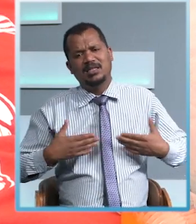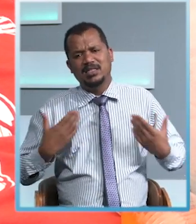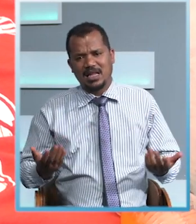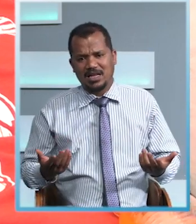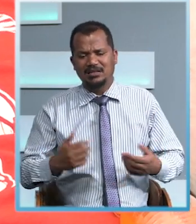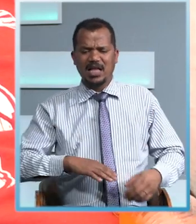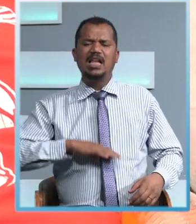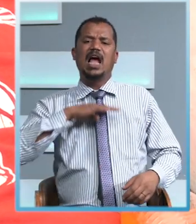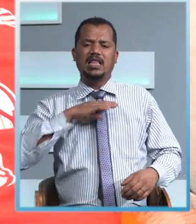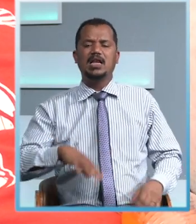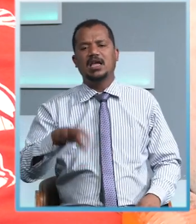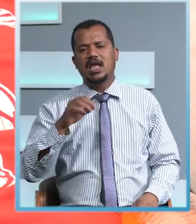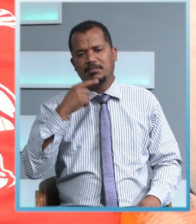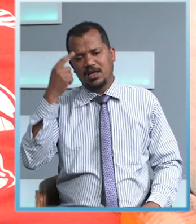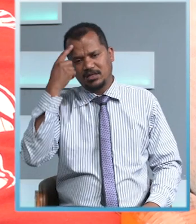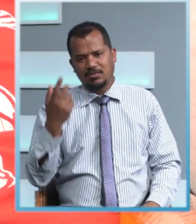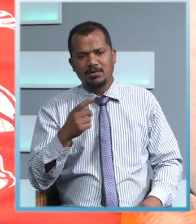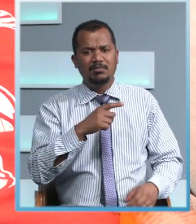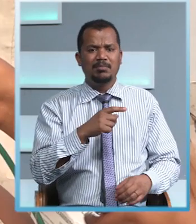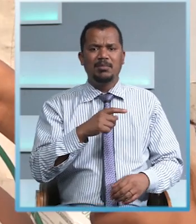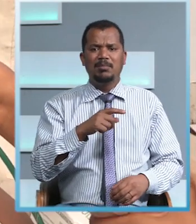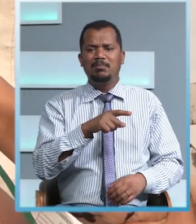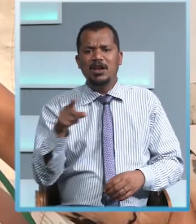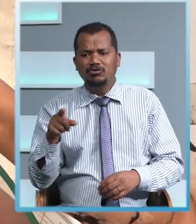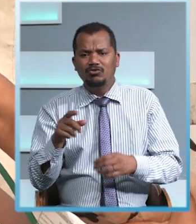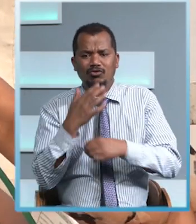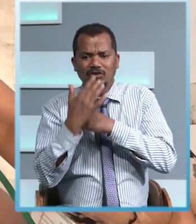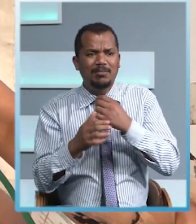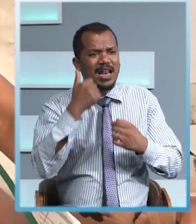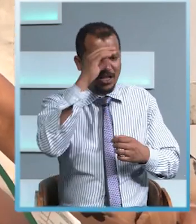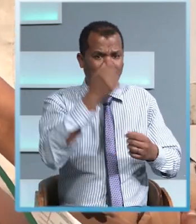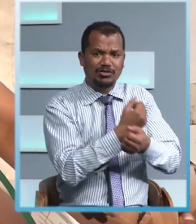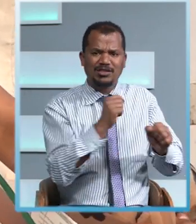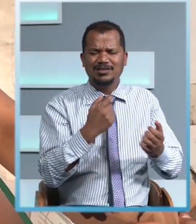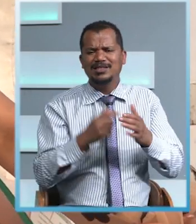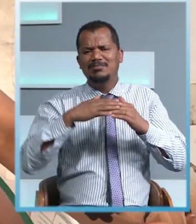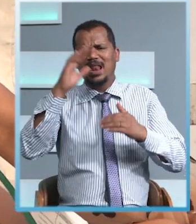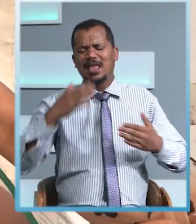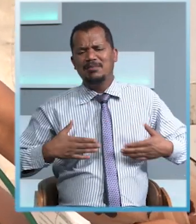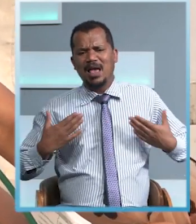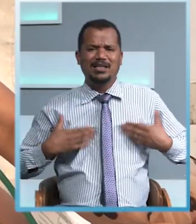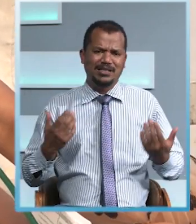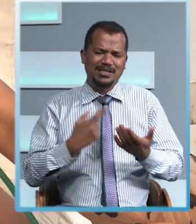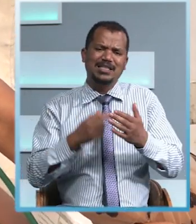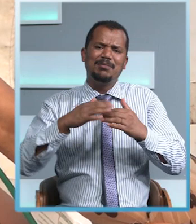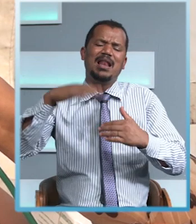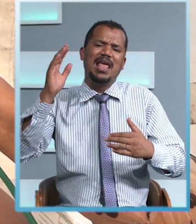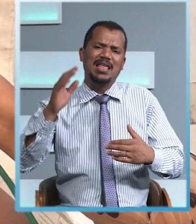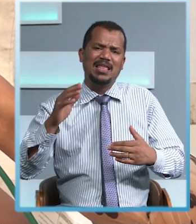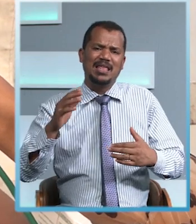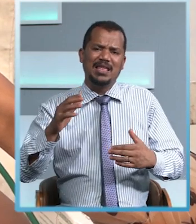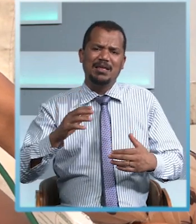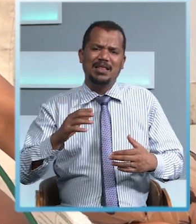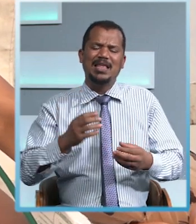በጣም ደስተኛና እርካታ እናገኛለን ነው ያስባለሁ በእነሱ ደም ሌላ ሰው ሲድን ማየት ከዚህ በላይ የሚያስደስት ወይም ደሞ ከዚህ